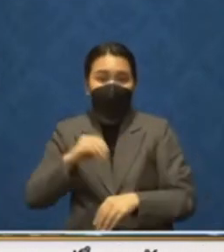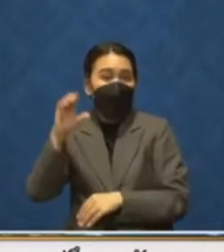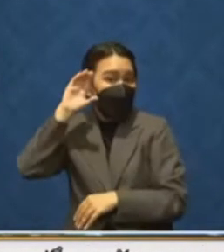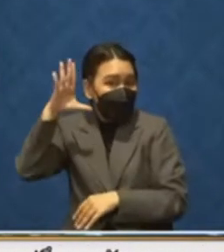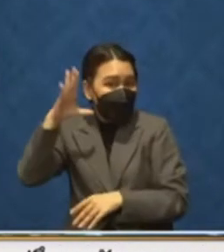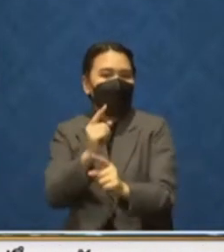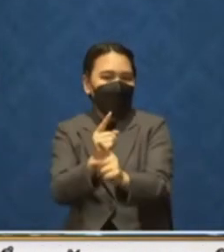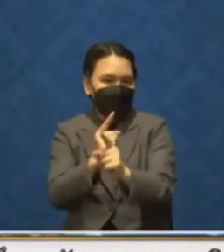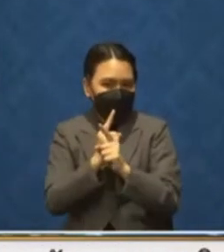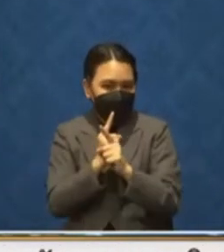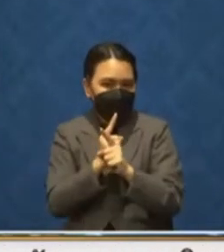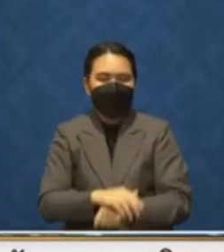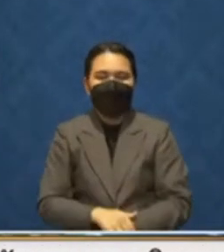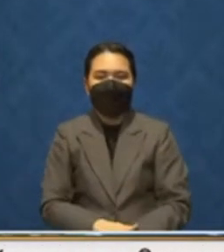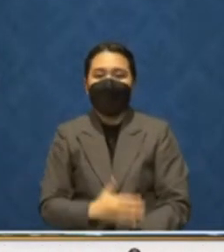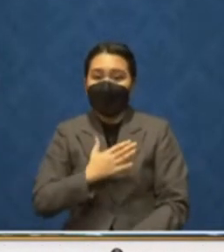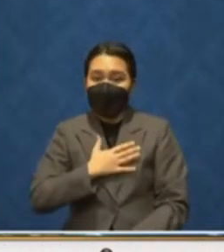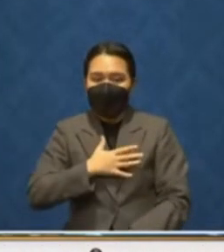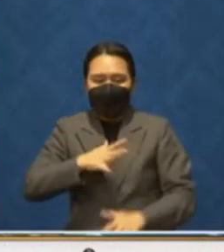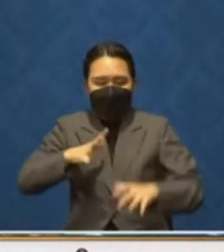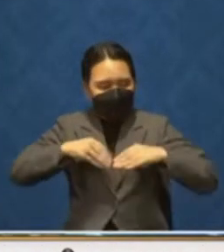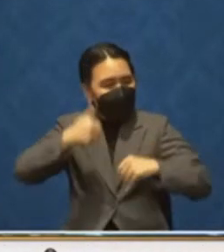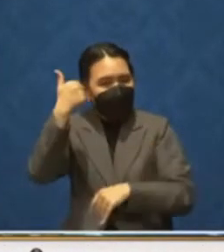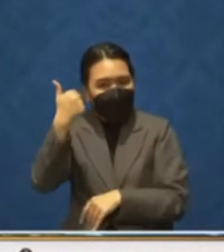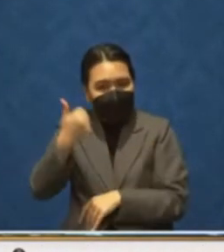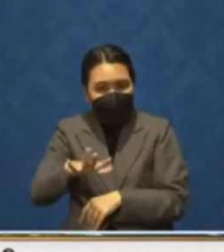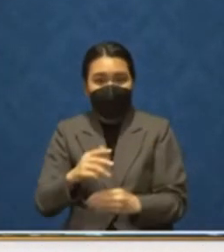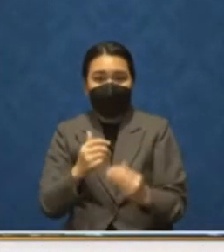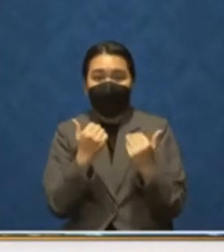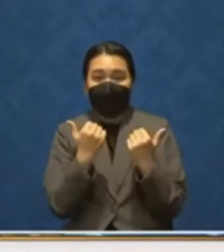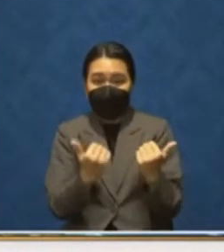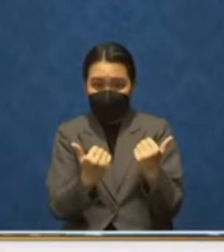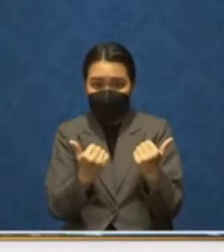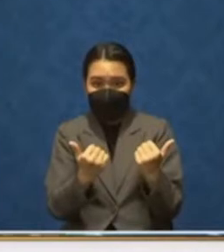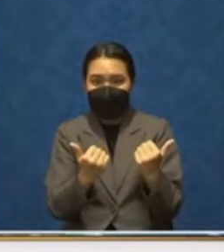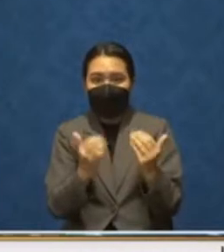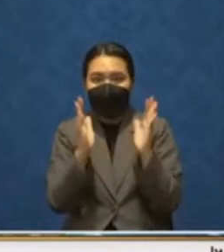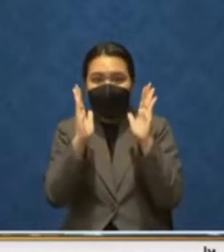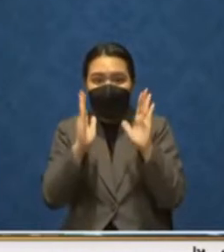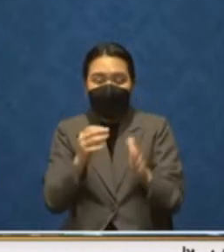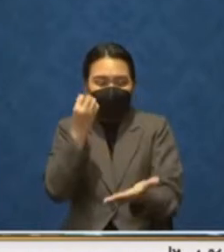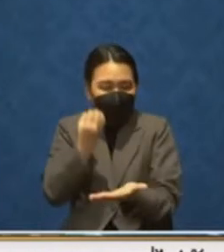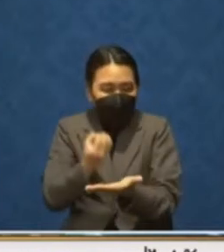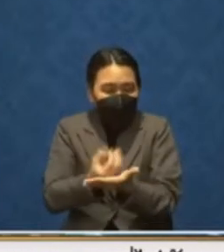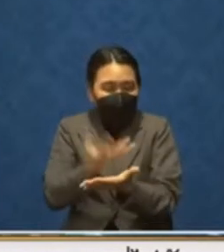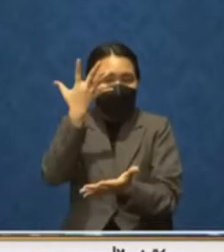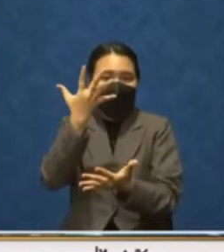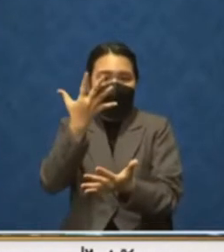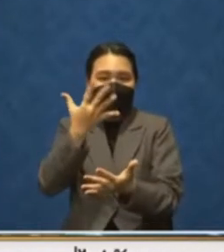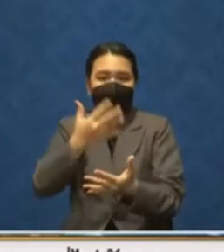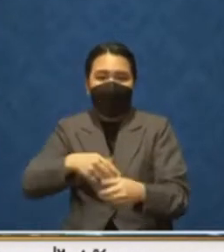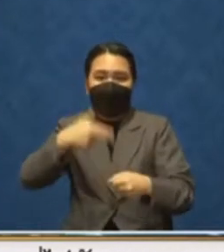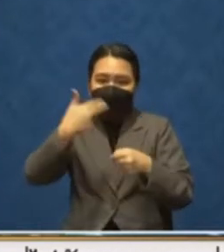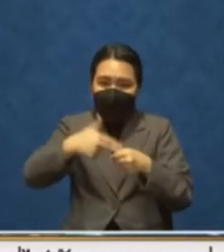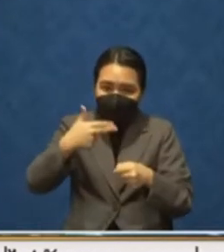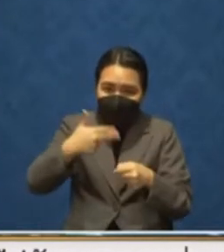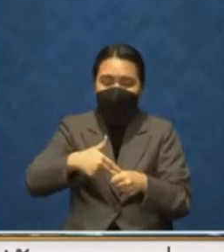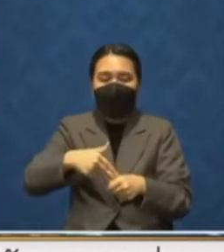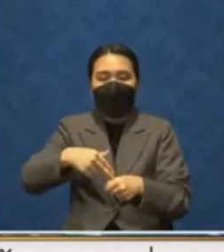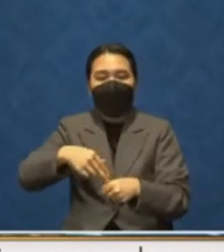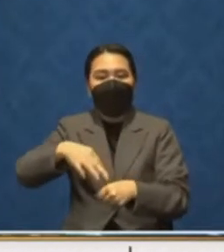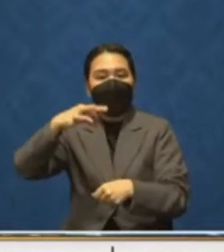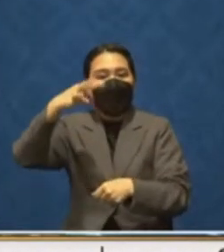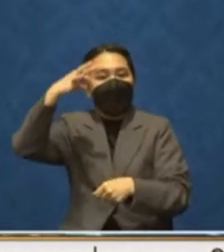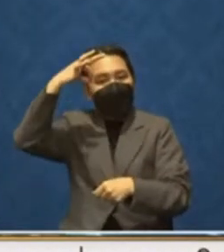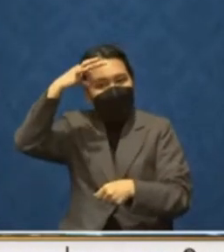สิ่งที่ผมรับไม่ได้ก็คือวันนี้พวกนายทุนใหญ่ที่เป็นพลังงานทั้งหลายแหล่บริษัทปต